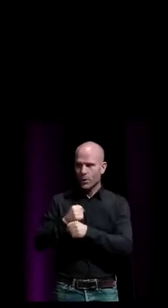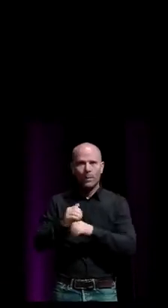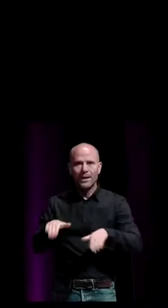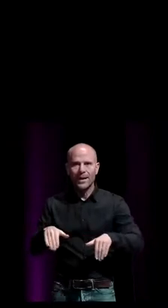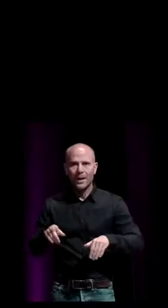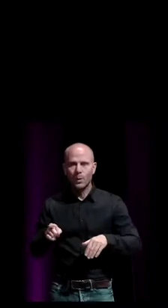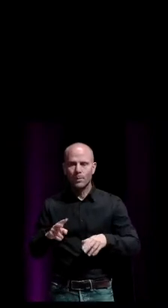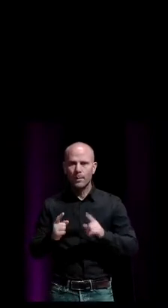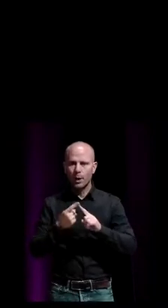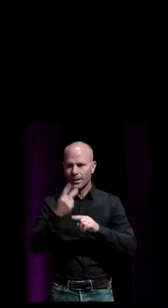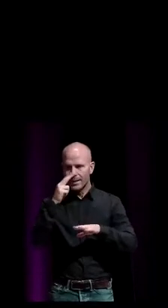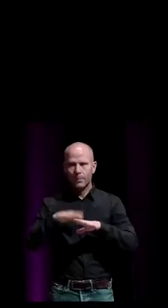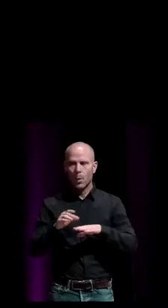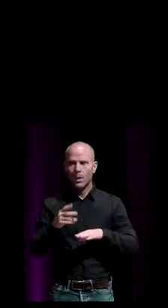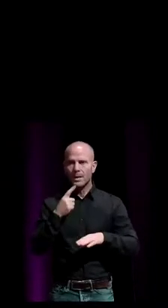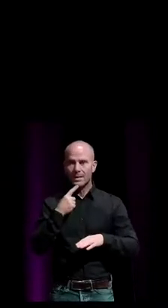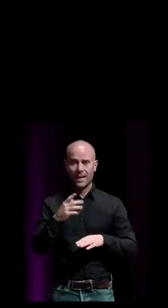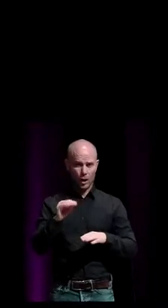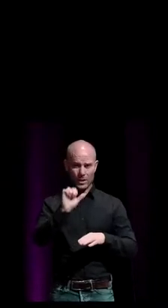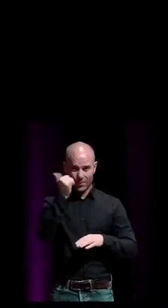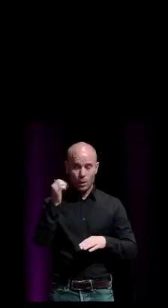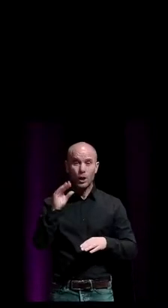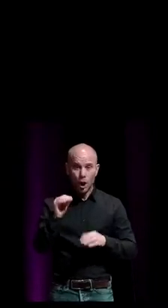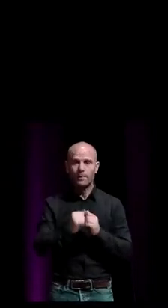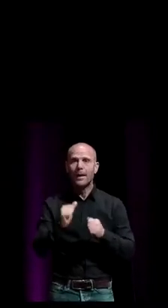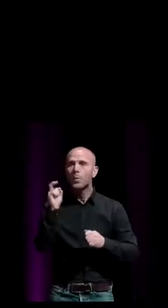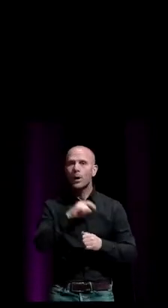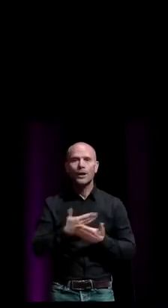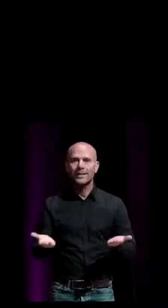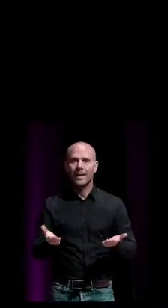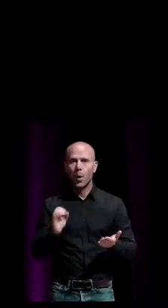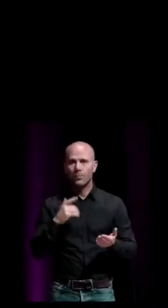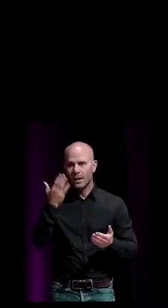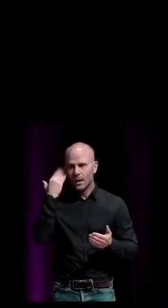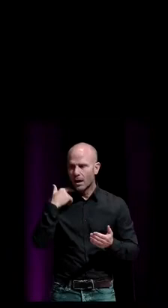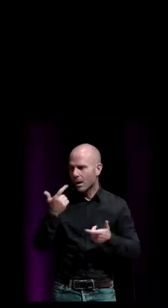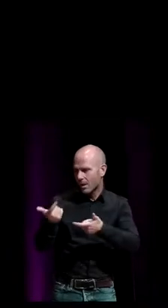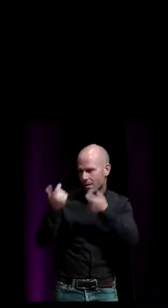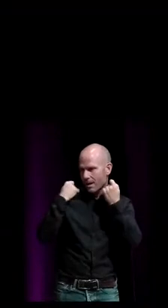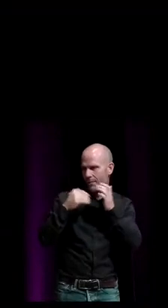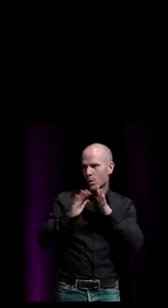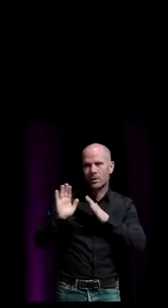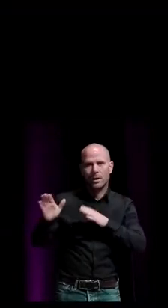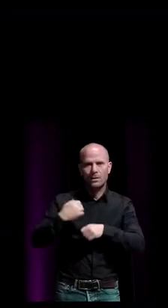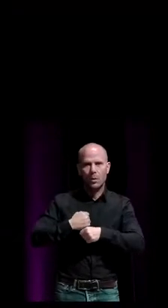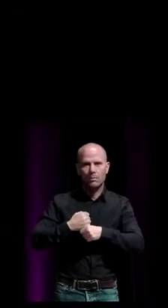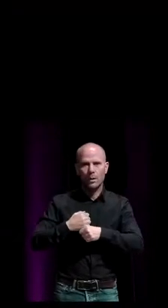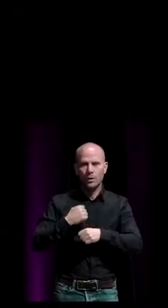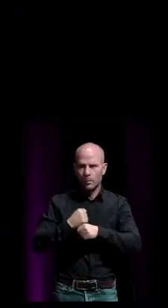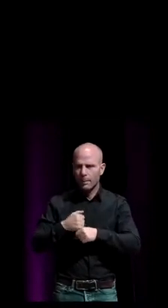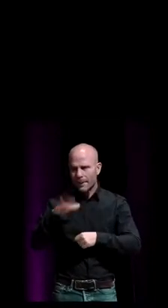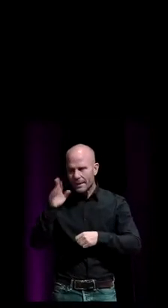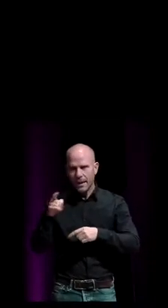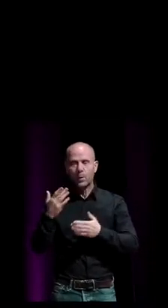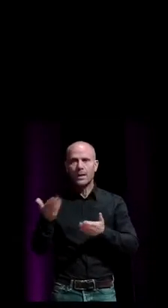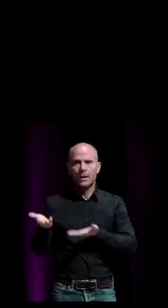liksom börjat titta på det och säga att det här är svårt. Ja, men det är inte omöjligt. Så kan vi ta upp det här från Karlskoga, jobba ännu mer där, jobba på